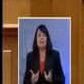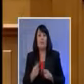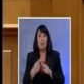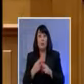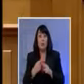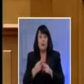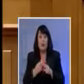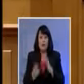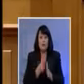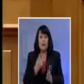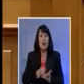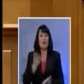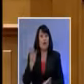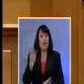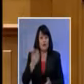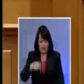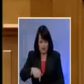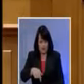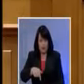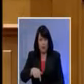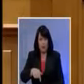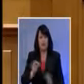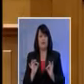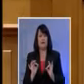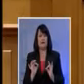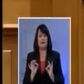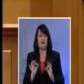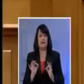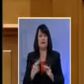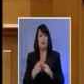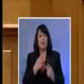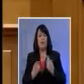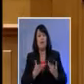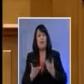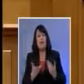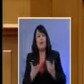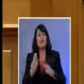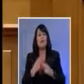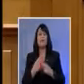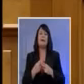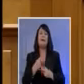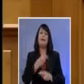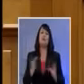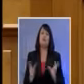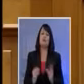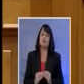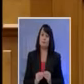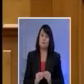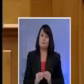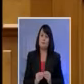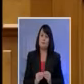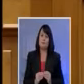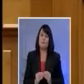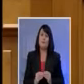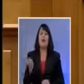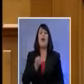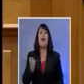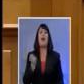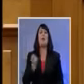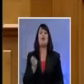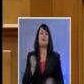αξιολόγηση και φυσικά τώρα για τις κρίσιμες διαβουλεύσεις που αφορούν την απομείωση του χρέους.